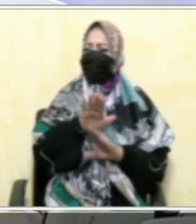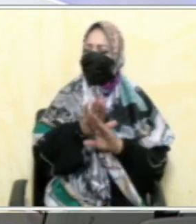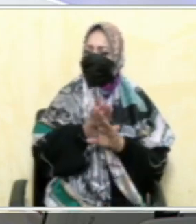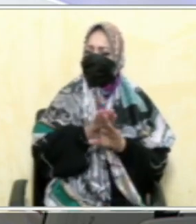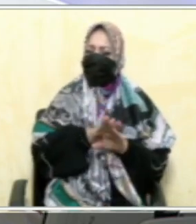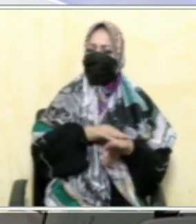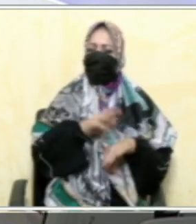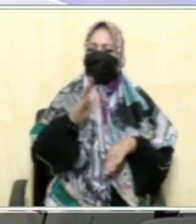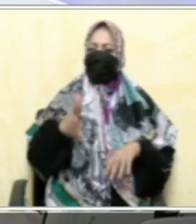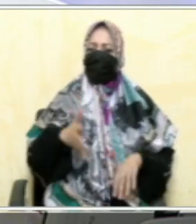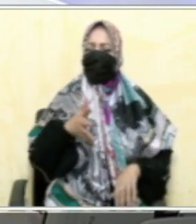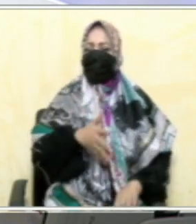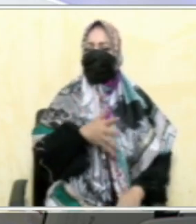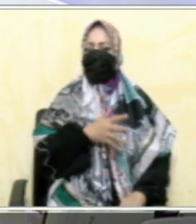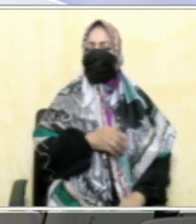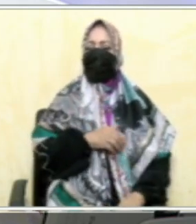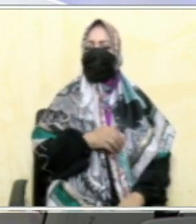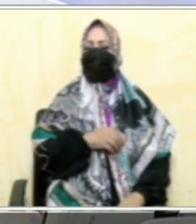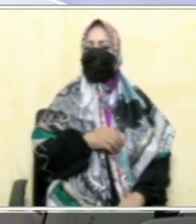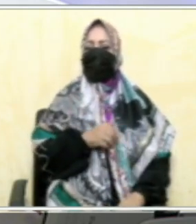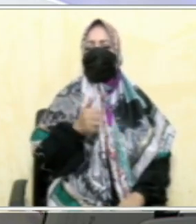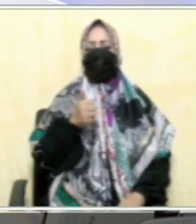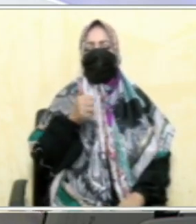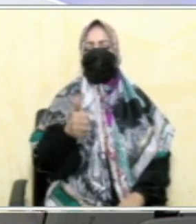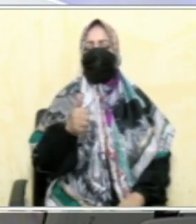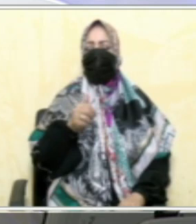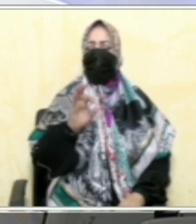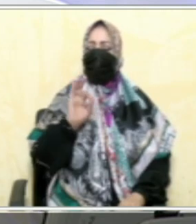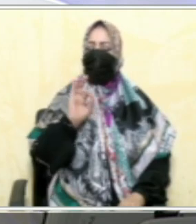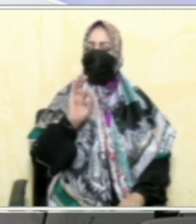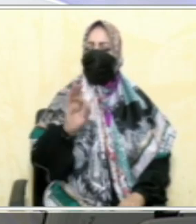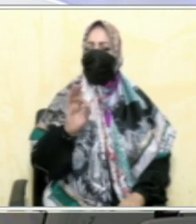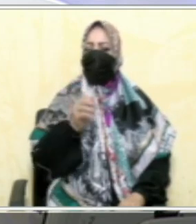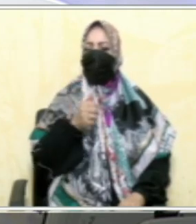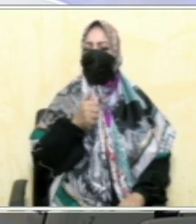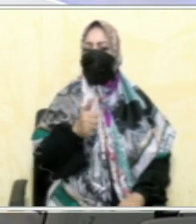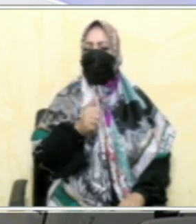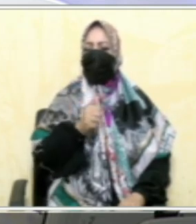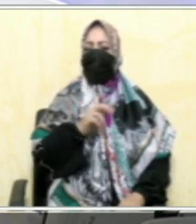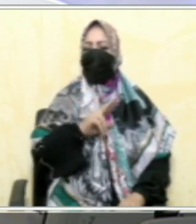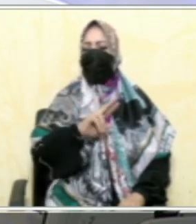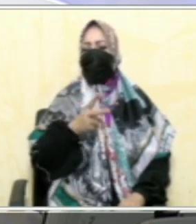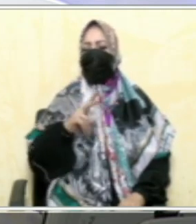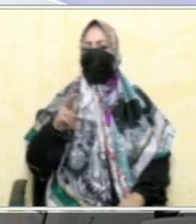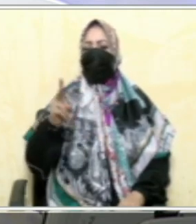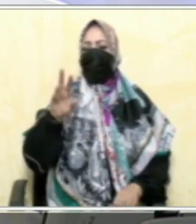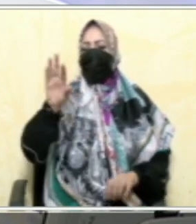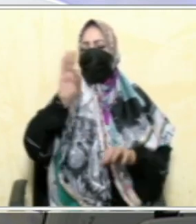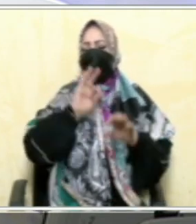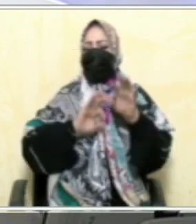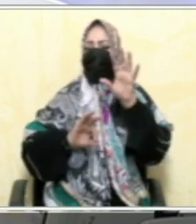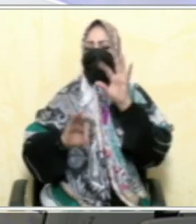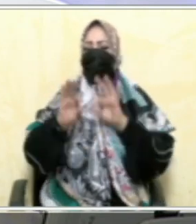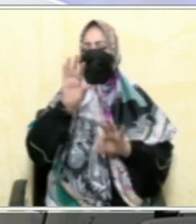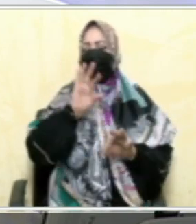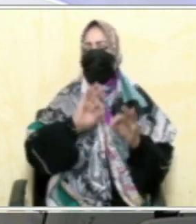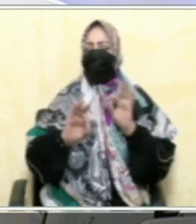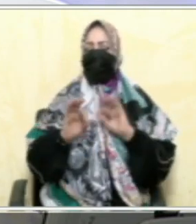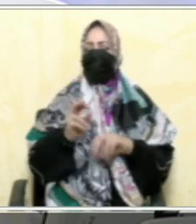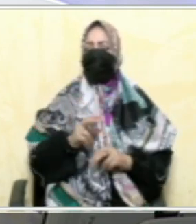المميزات على تعليم الرجال. ولكن من خلال واقع